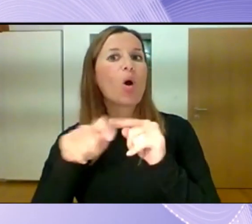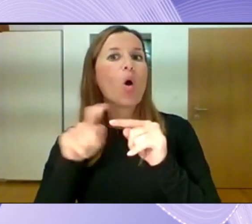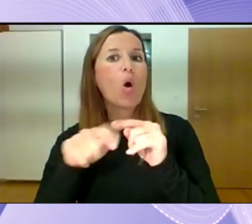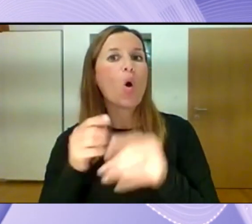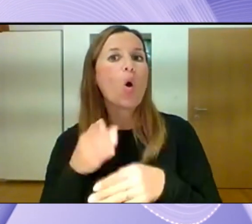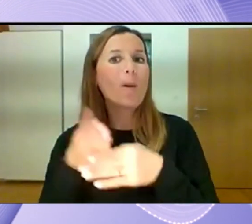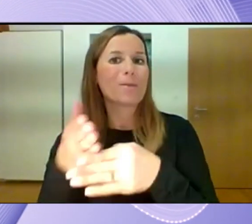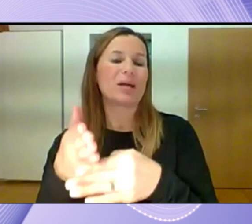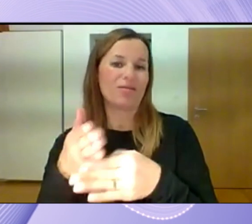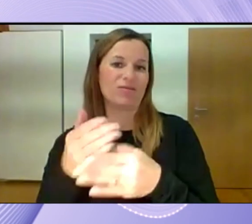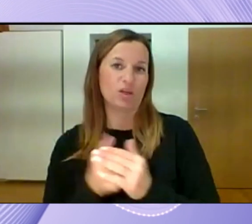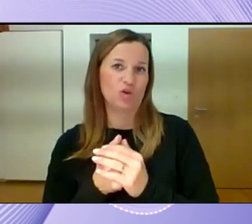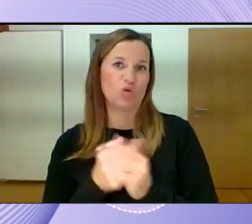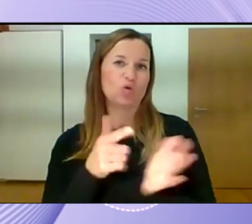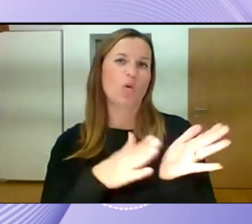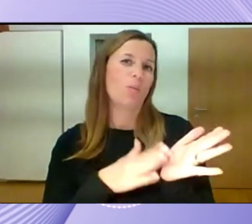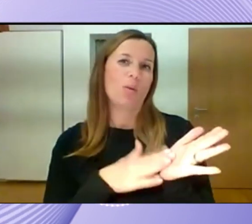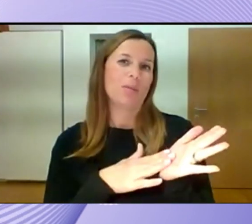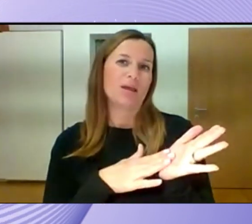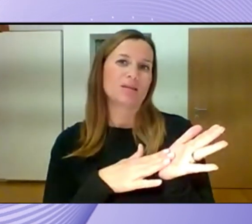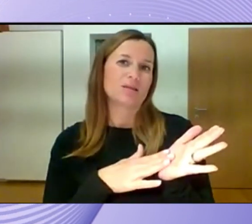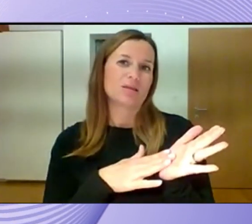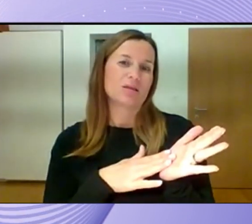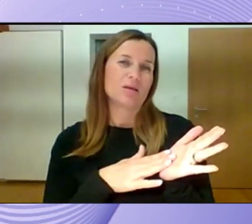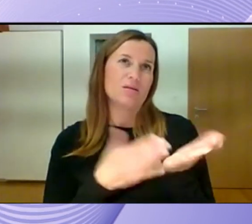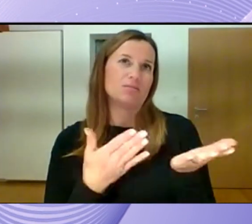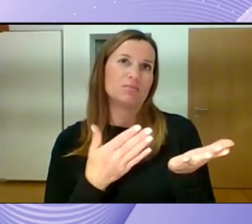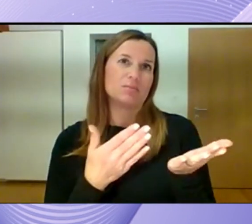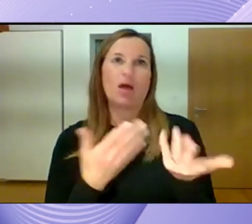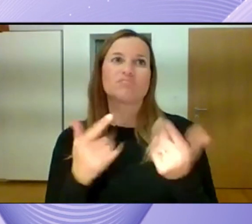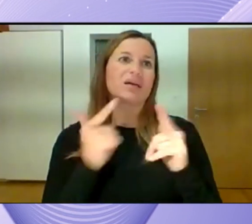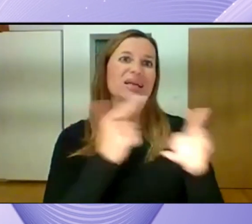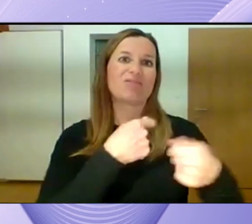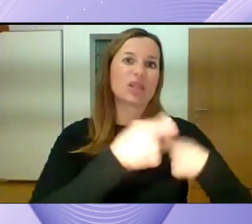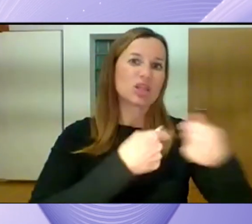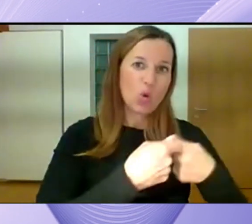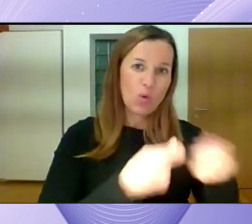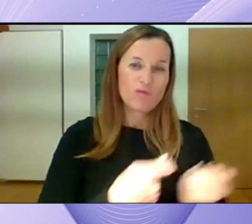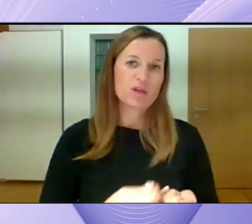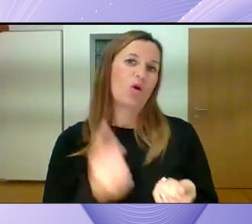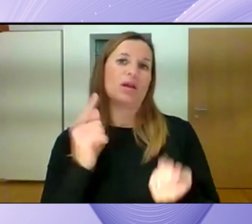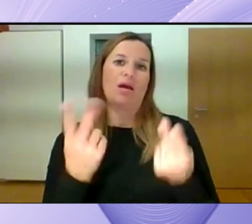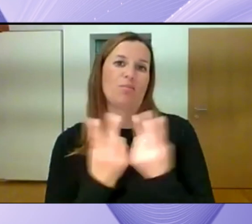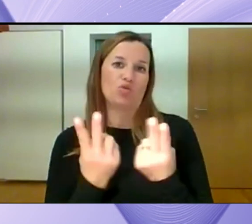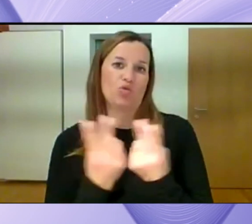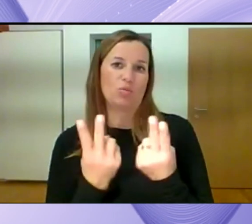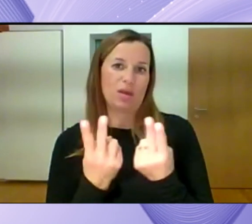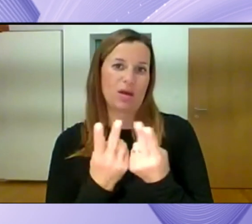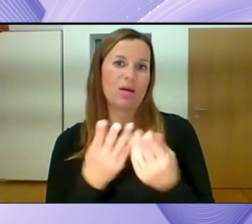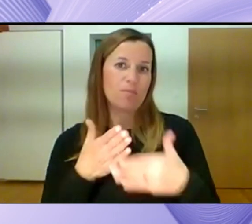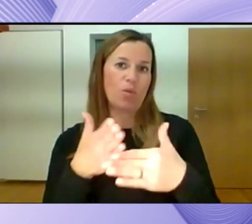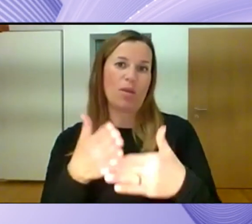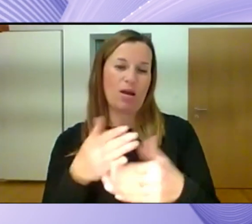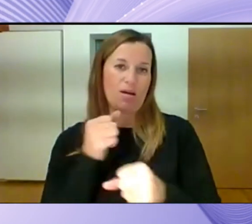kratko povedala, kaj so, se pravi pri tem, da gre v trgovino, kakšne podobne stvari se pravi, da naredi.